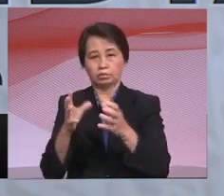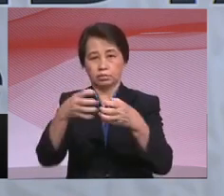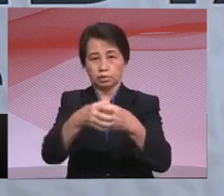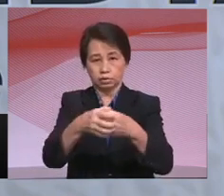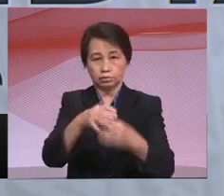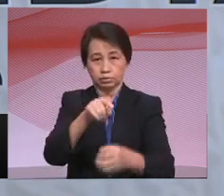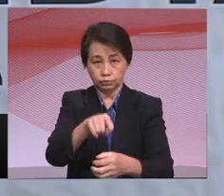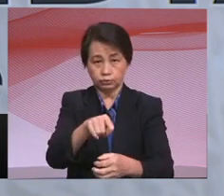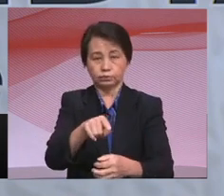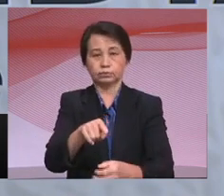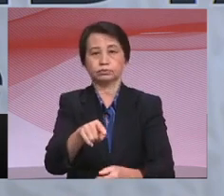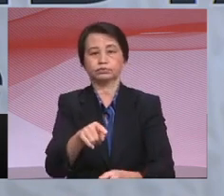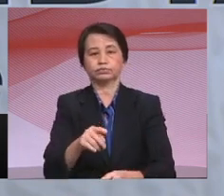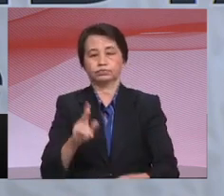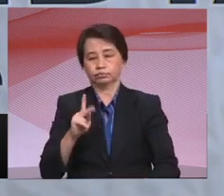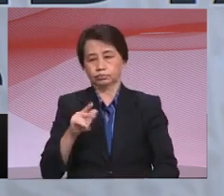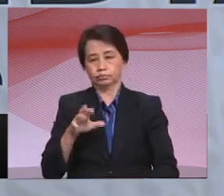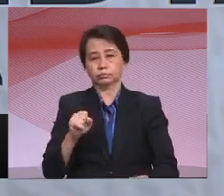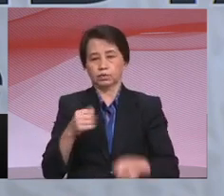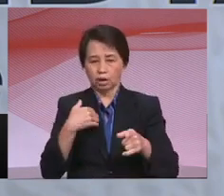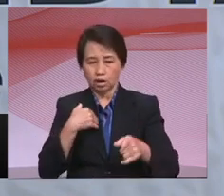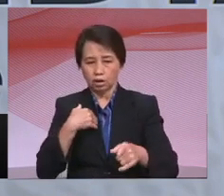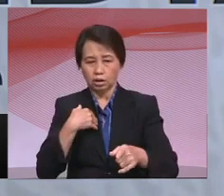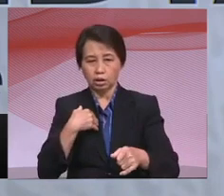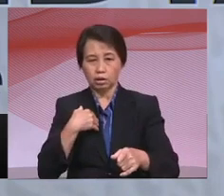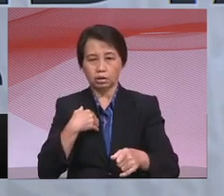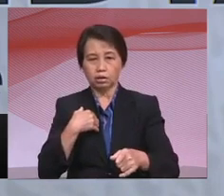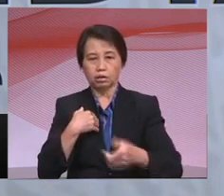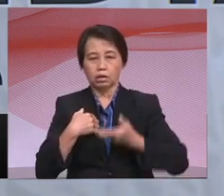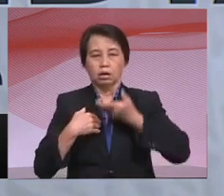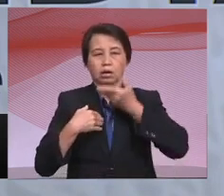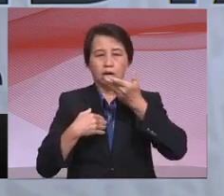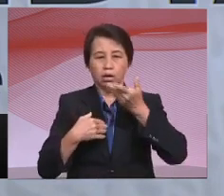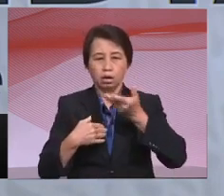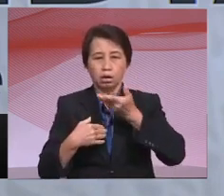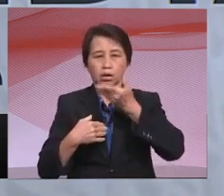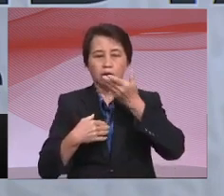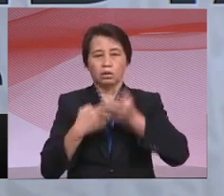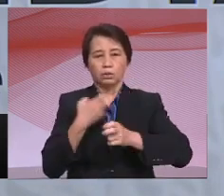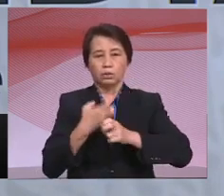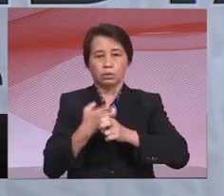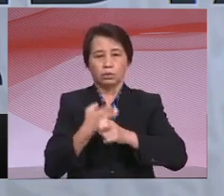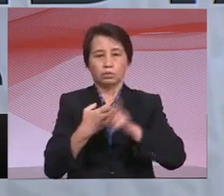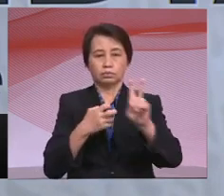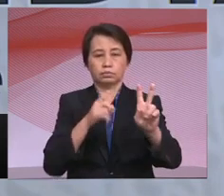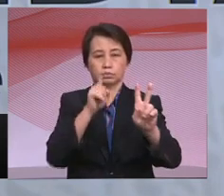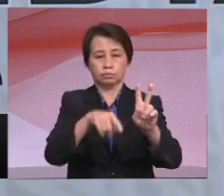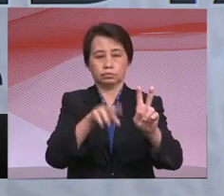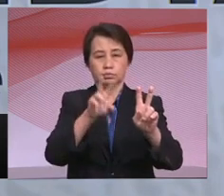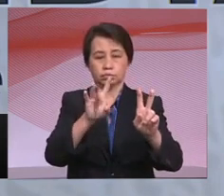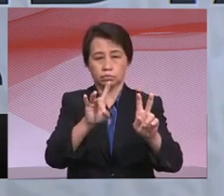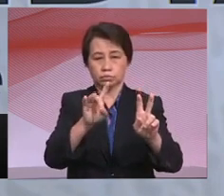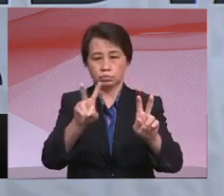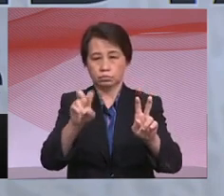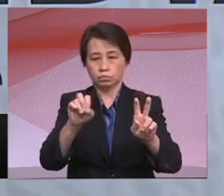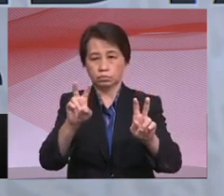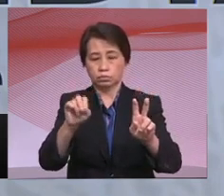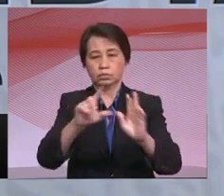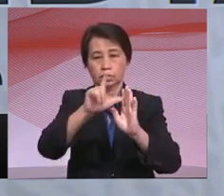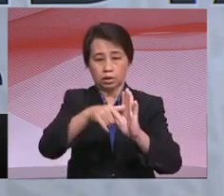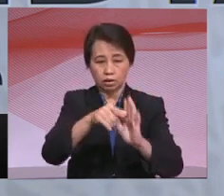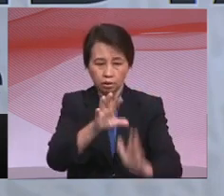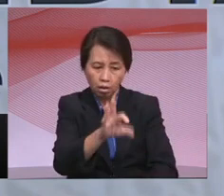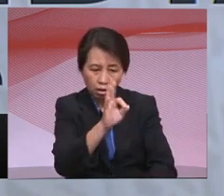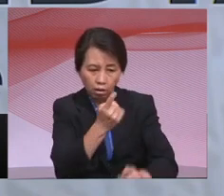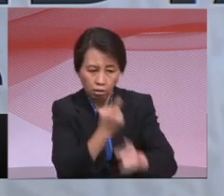ini. Kes mula mengalami gejala saluran pernafasan pada 2 Ogos 2020 dan kemudian dia